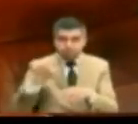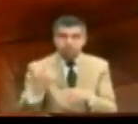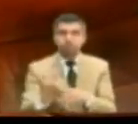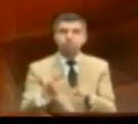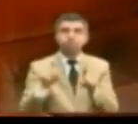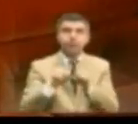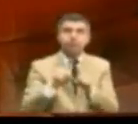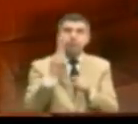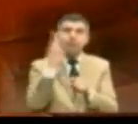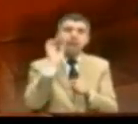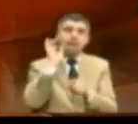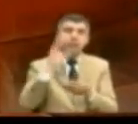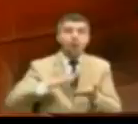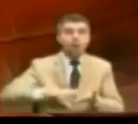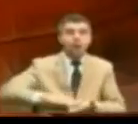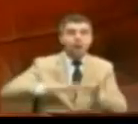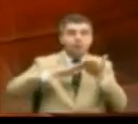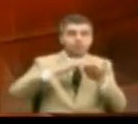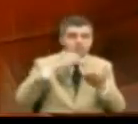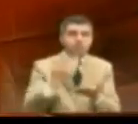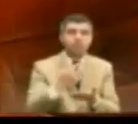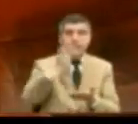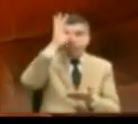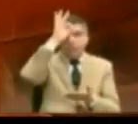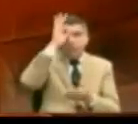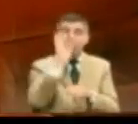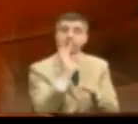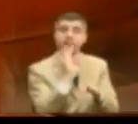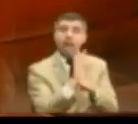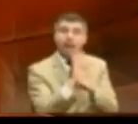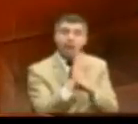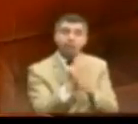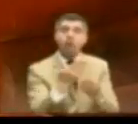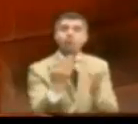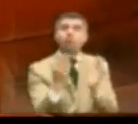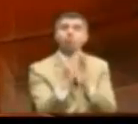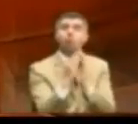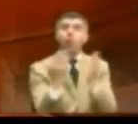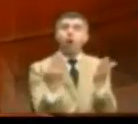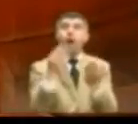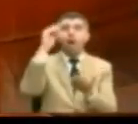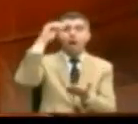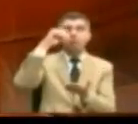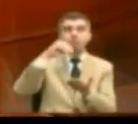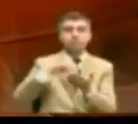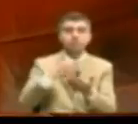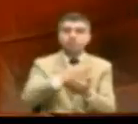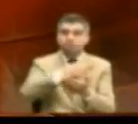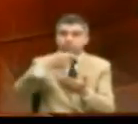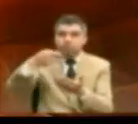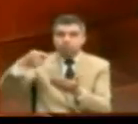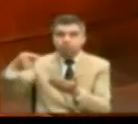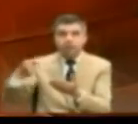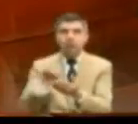لنهوض الأعمال الاجتماعية، تقديم دروس محو الأمية، توزيع المصحف المحمدي، انتداب عدد من العلماء والمحاضرين والوعاظ